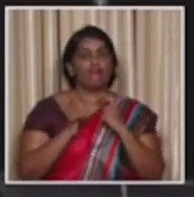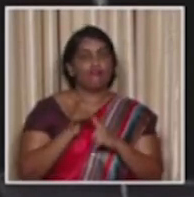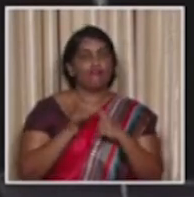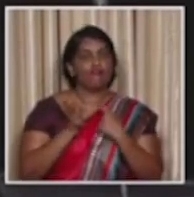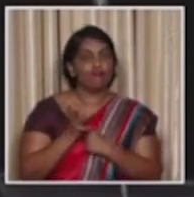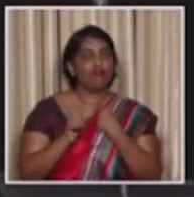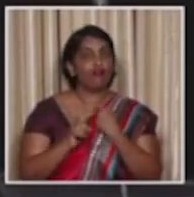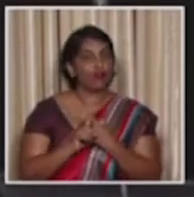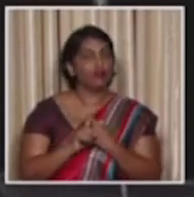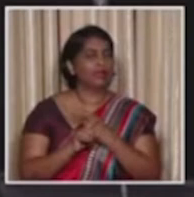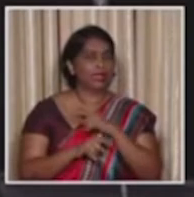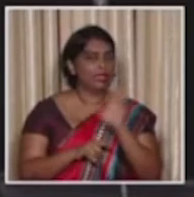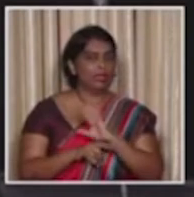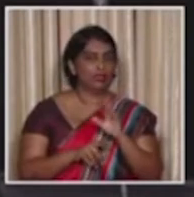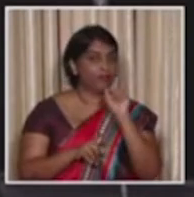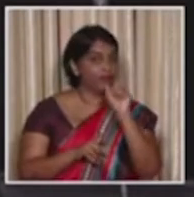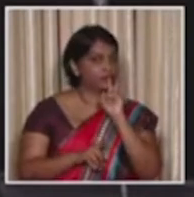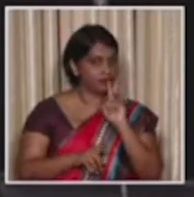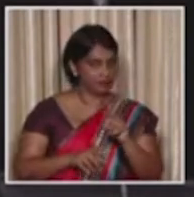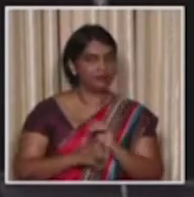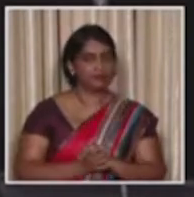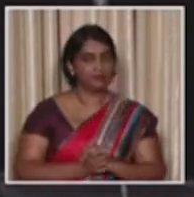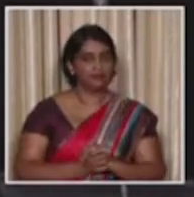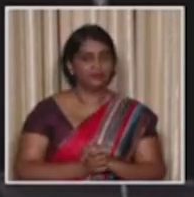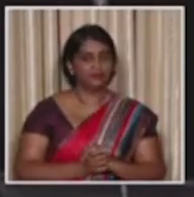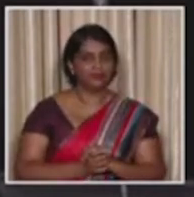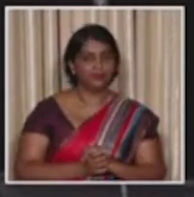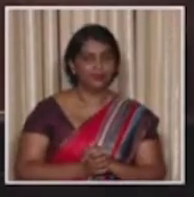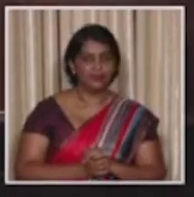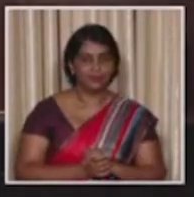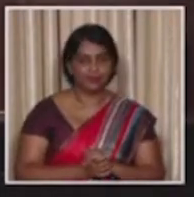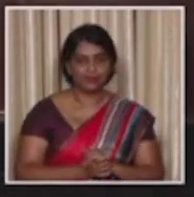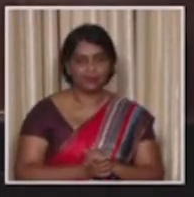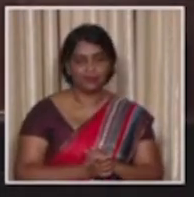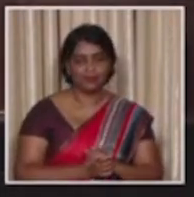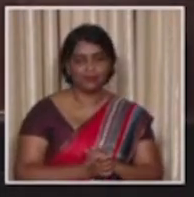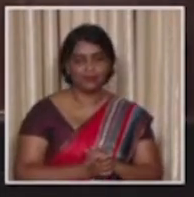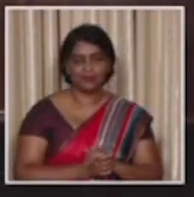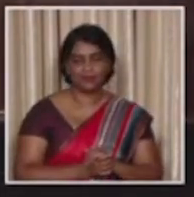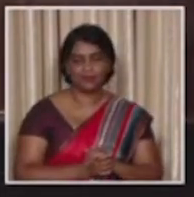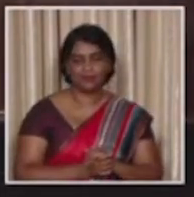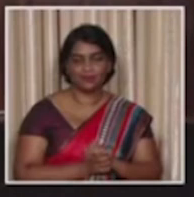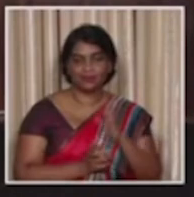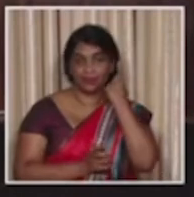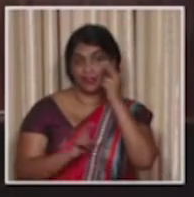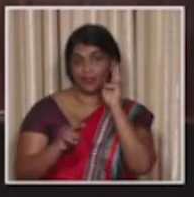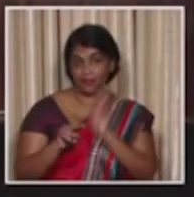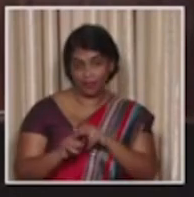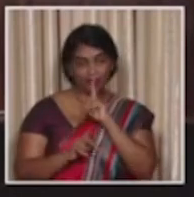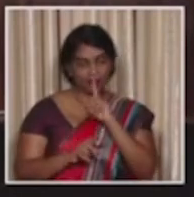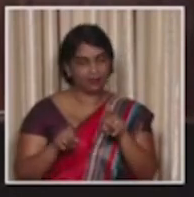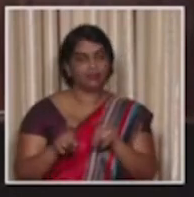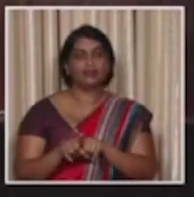ෆෝක් කමිටුව නෙවෙයි කෝප් කමිටුව බවට වෙනස් කරන්න කියලා ඉල්ලයි. ස්තුතියි. ඇමතිතුමා කියන්නේ. උගත් මිත්‍රතුමා සඳහන්